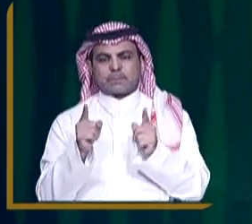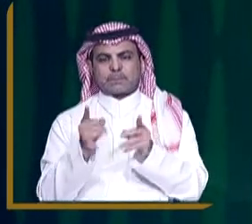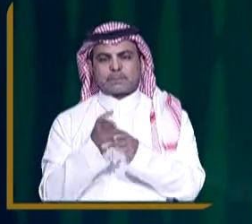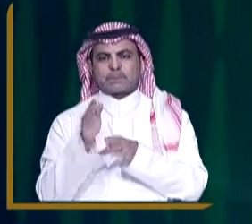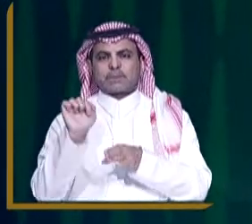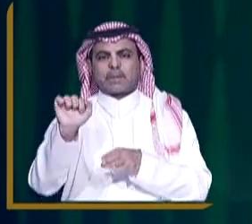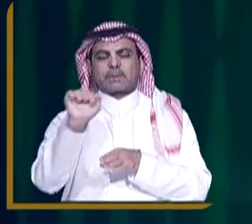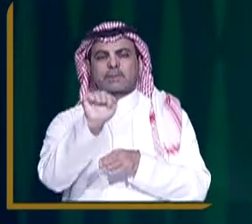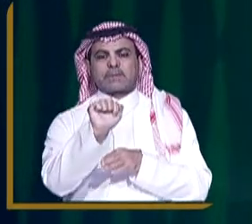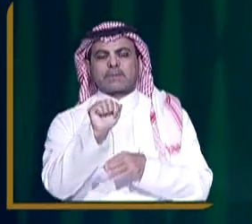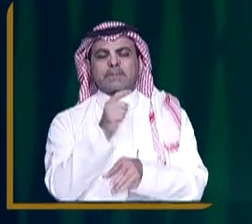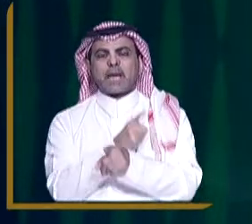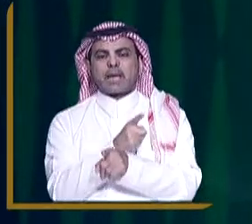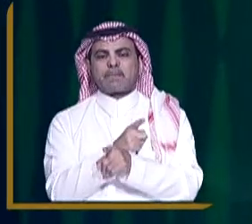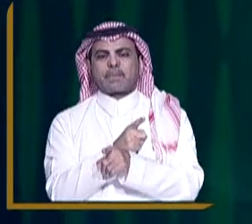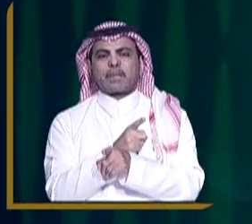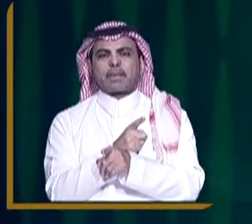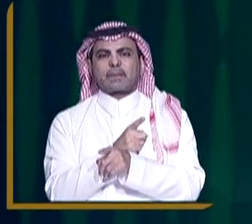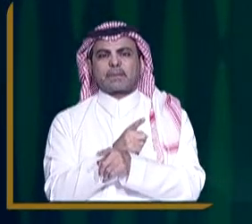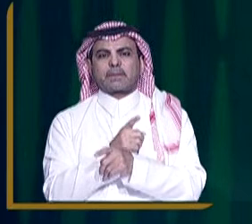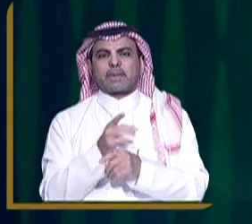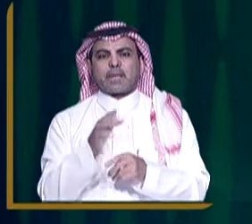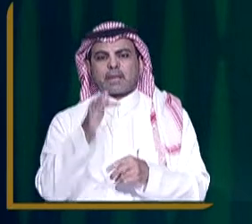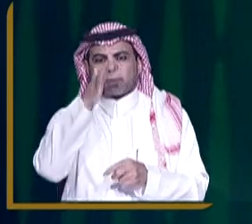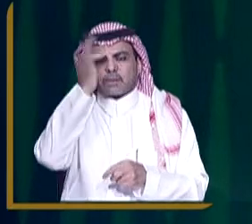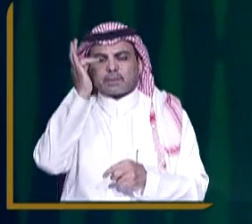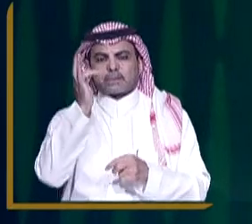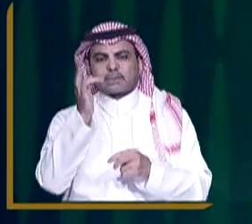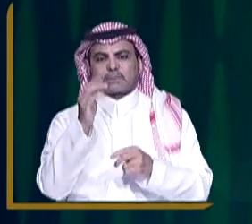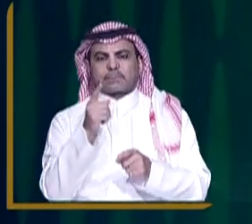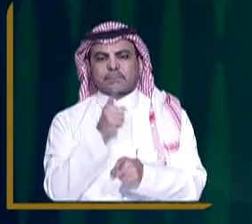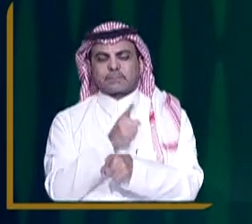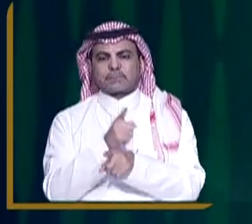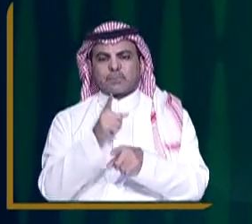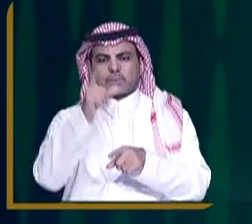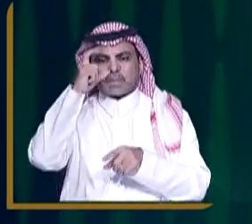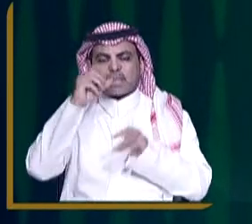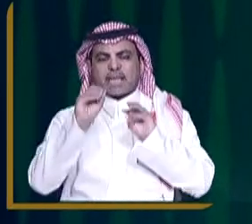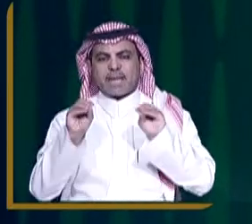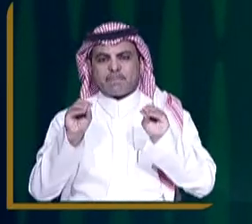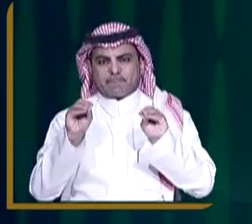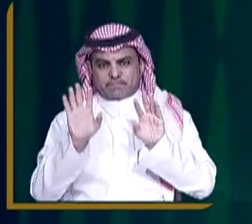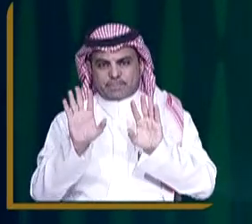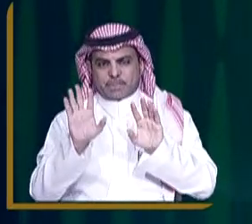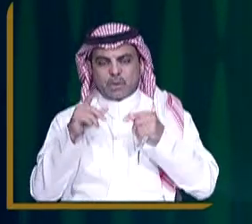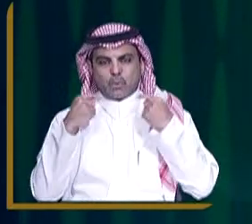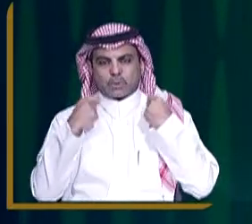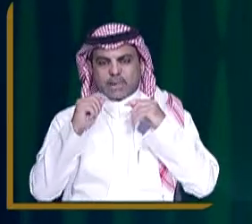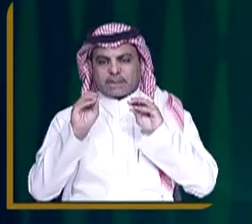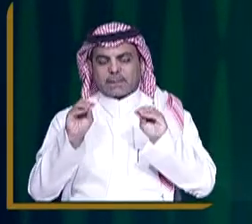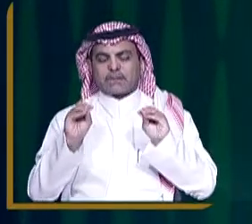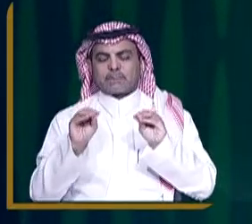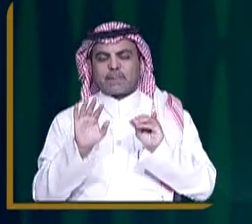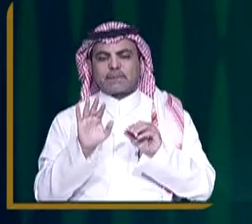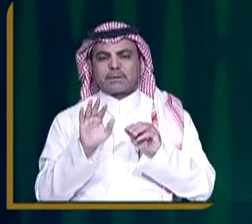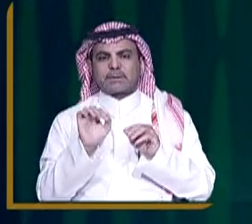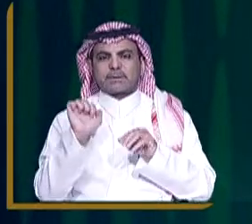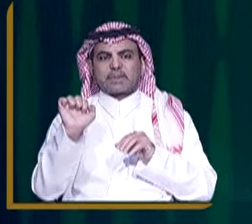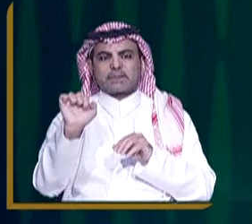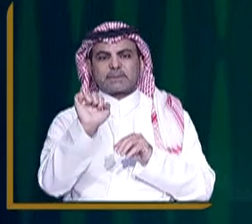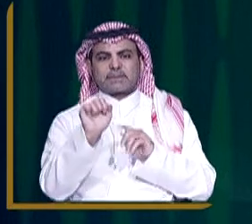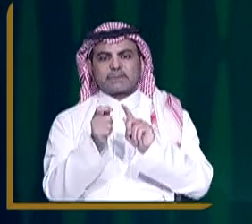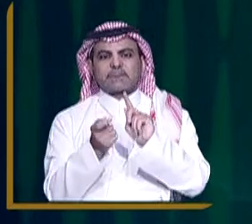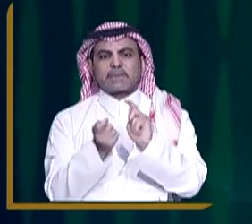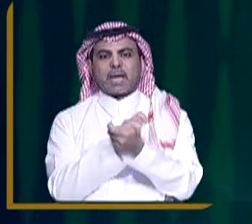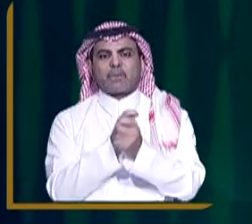تخصيص التعليم. في حال الوزارة أقدمت على التخصيص، ما هي أشكال وصور هذا